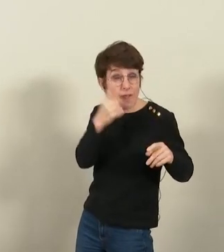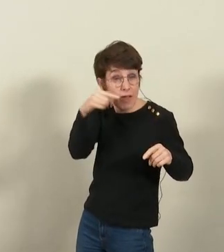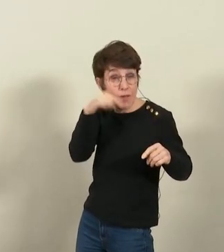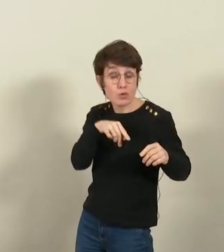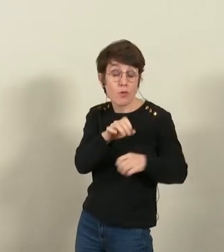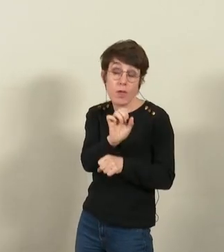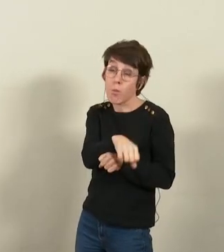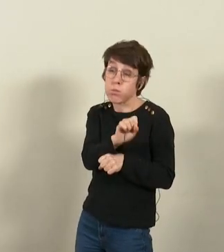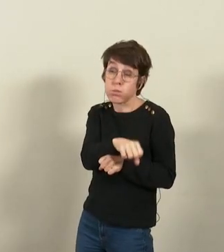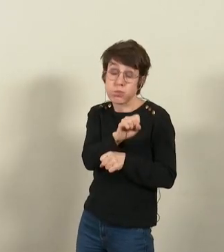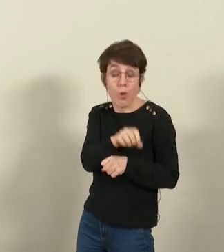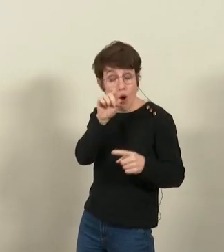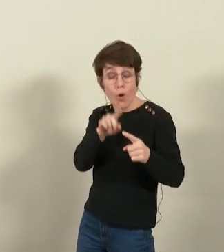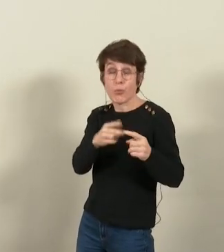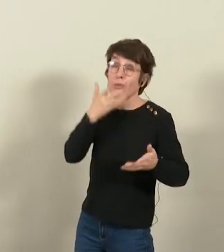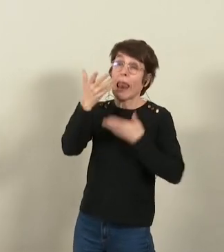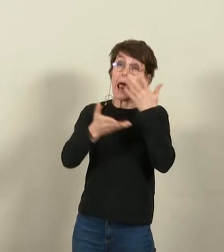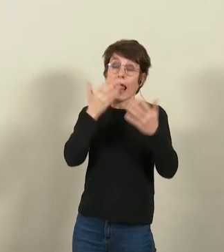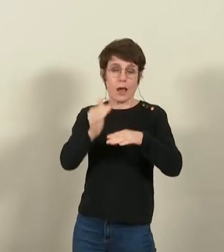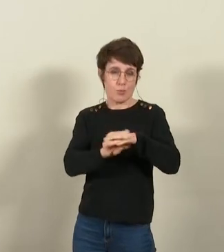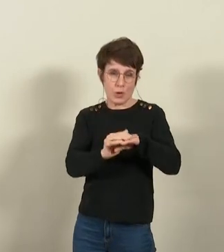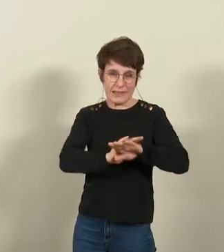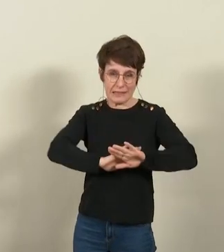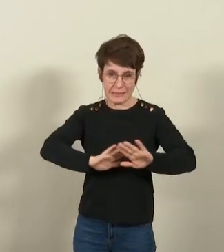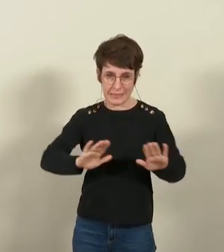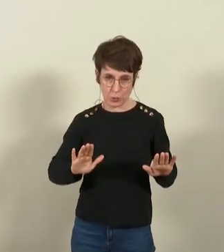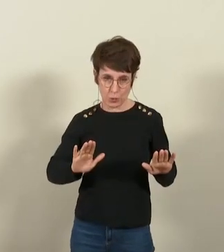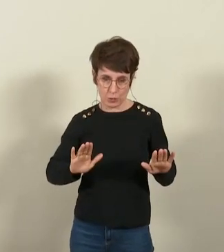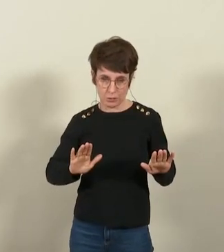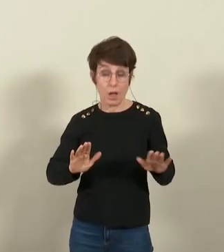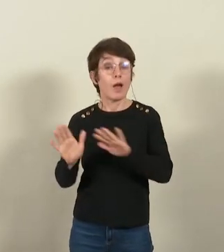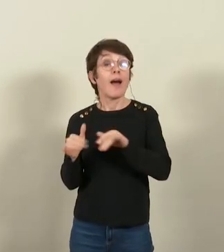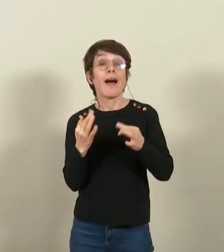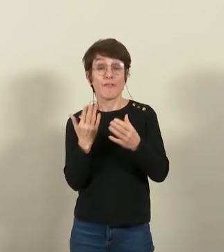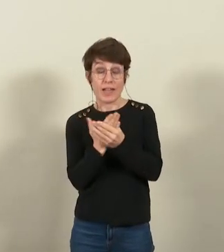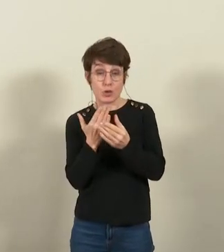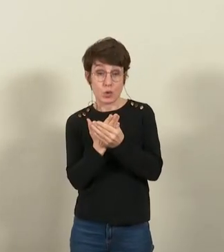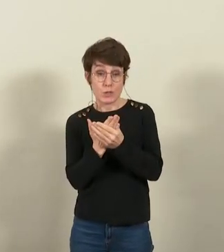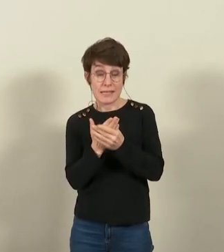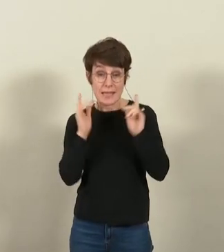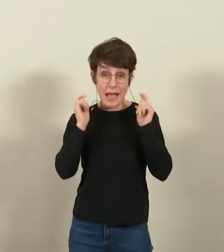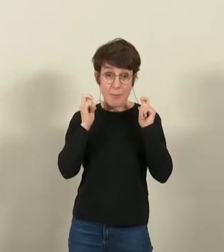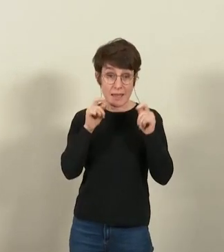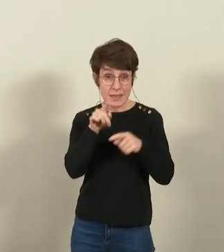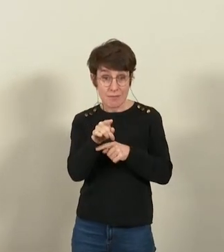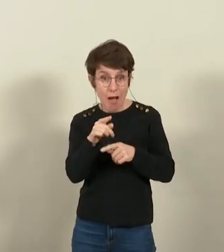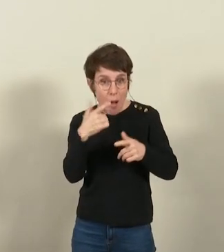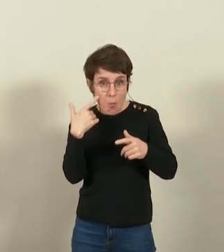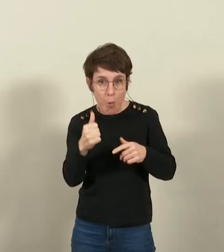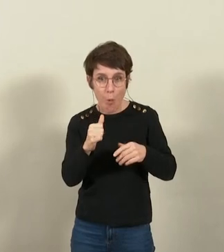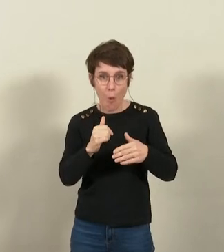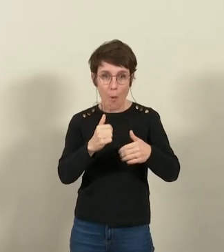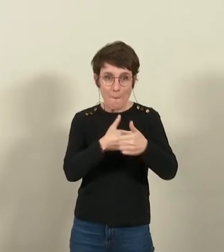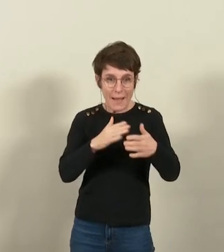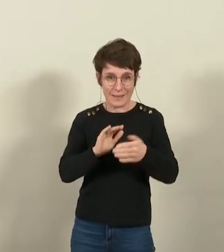démonstration politique et en tout cas dans le dossier de laab vous êtes visiblement dépassé par le NPA alors sur le